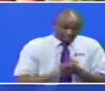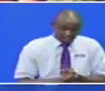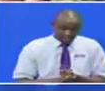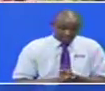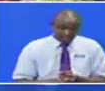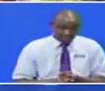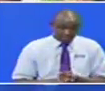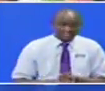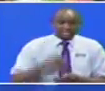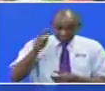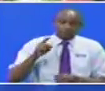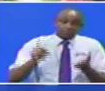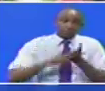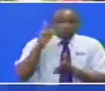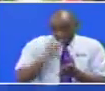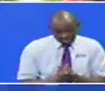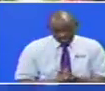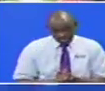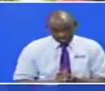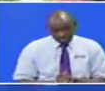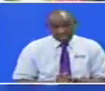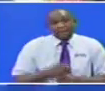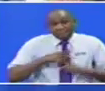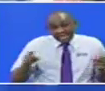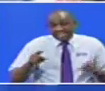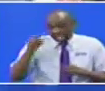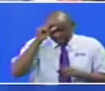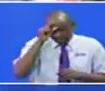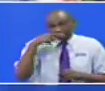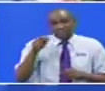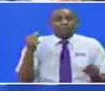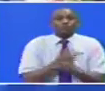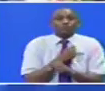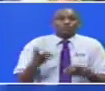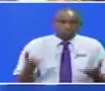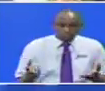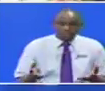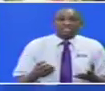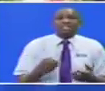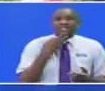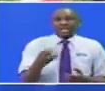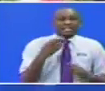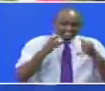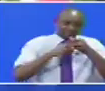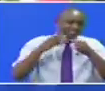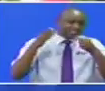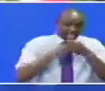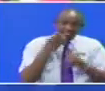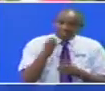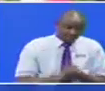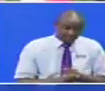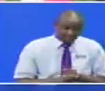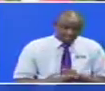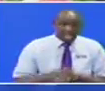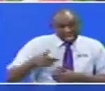ranch. Akaua mzungu moja, lakini serikali ameshika Pokot 379. Iko